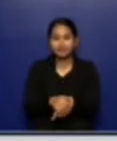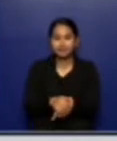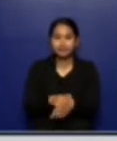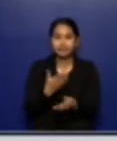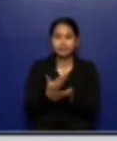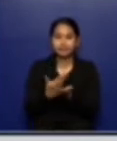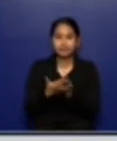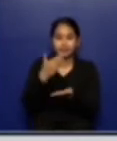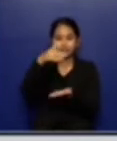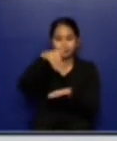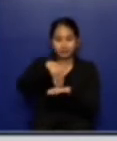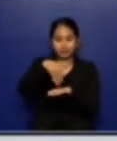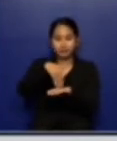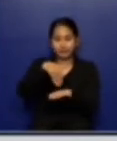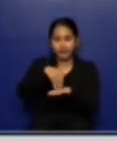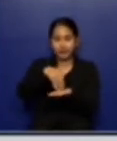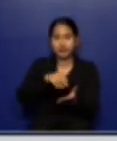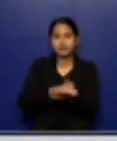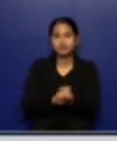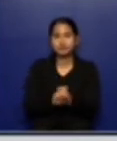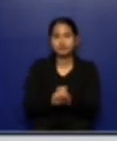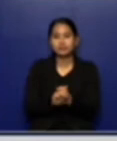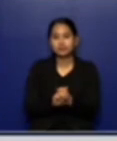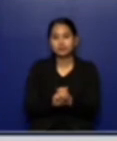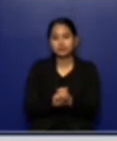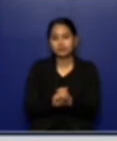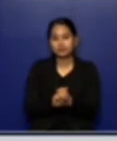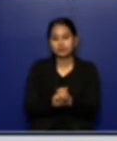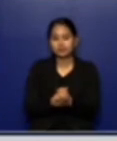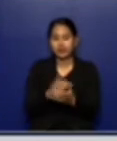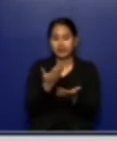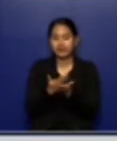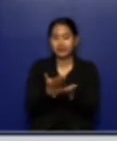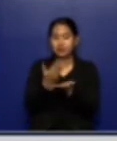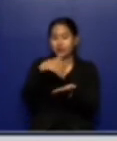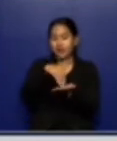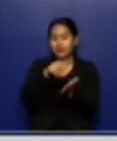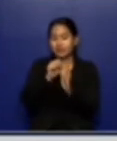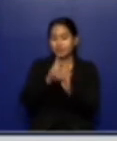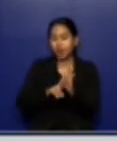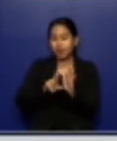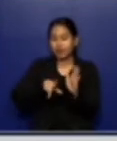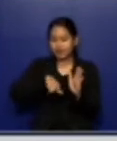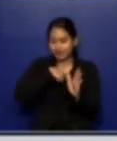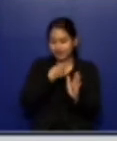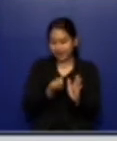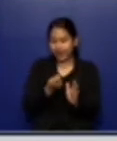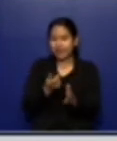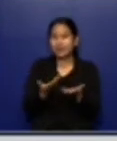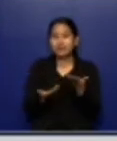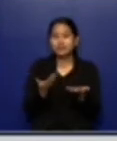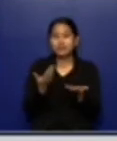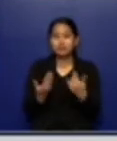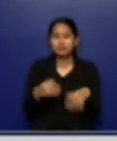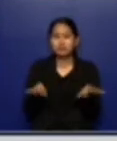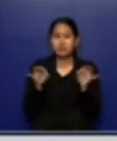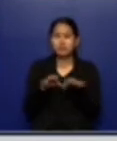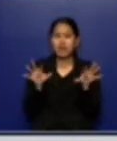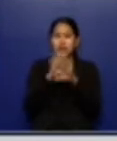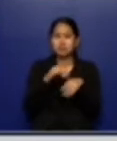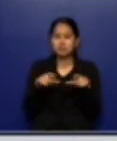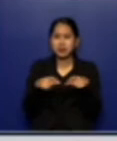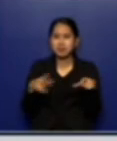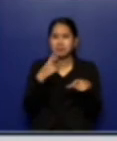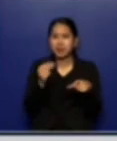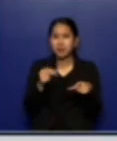างที่เป็นในหมวดนี้นะครับที่เป็นเงินสำรองจ่ายเพื่อกรณีฉุกเฉินหรือจะเป็นมันเหมือนเช็คเปล่า